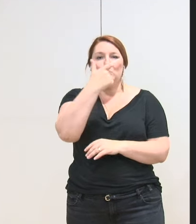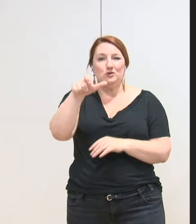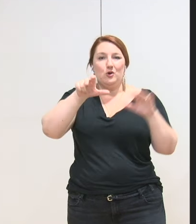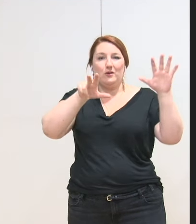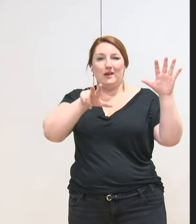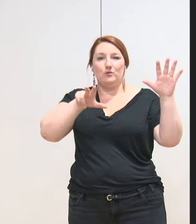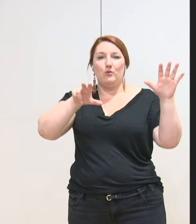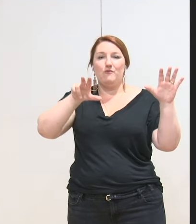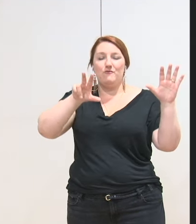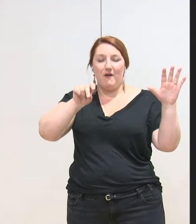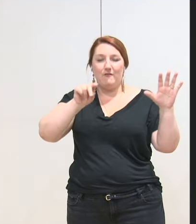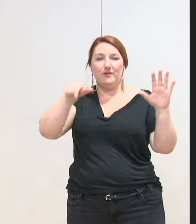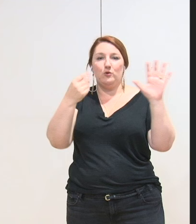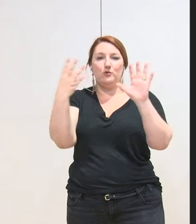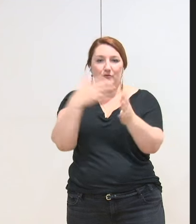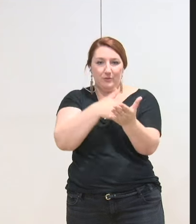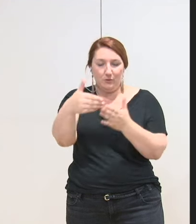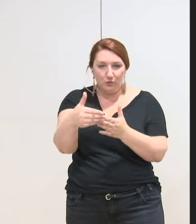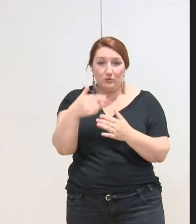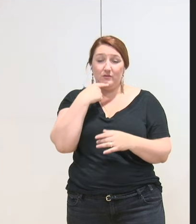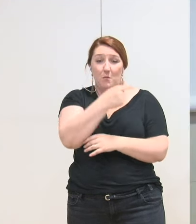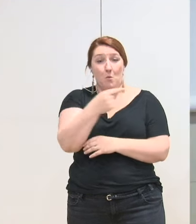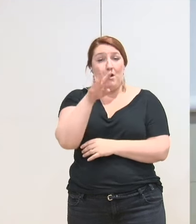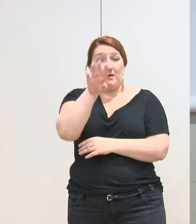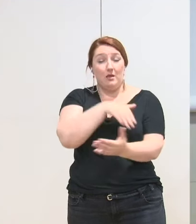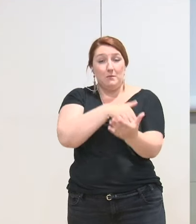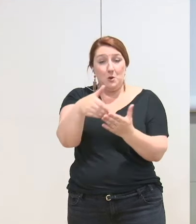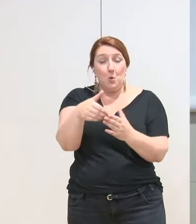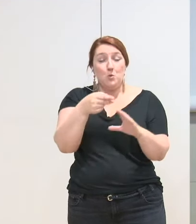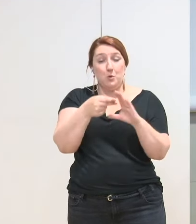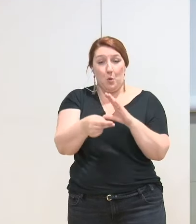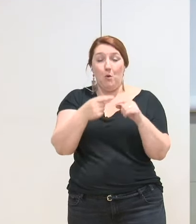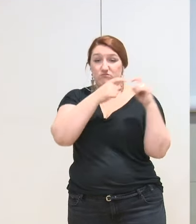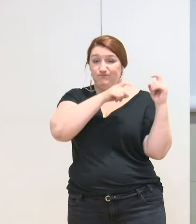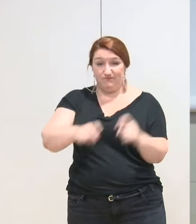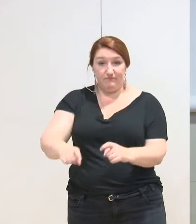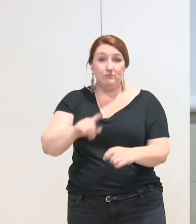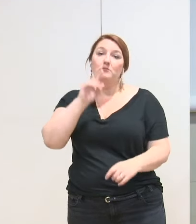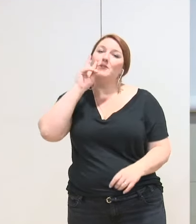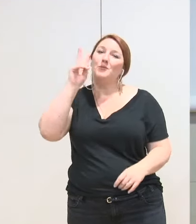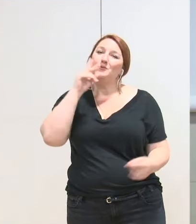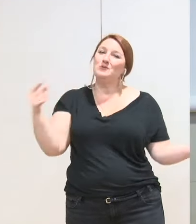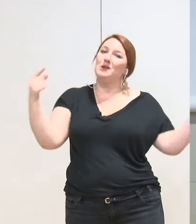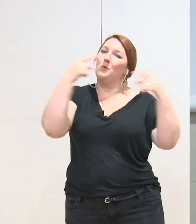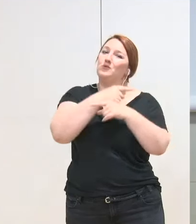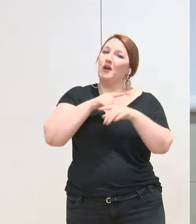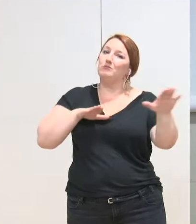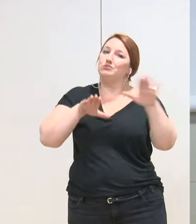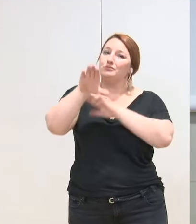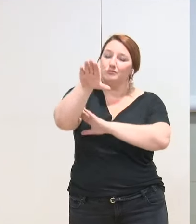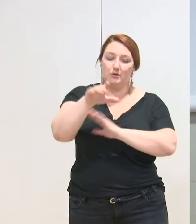en 2014 près de 4 millions d'euros en moins habituellement c'est le contraire sur la